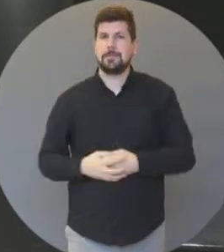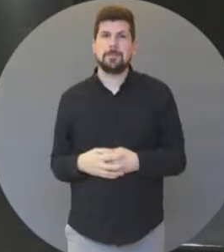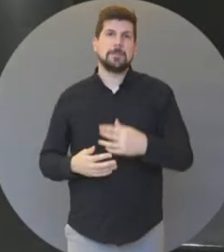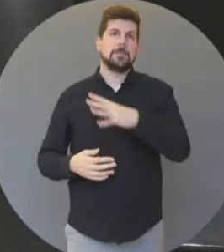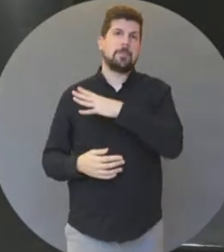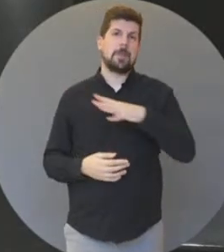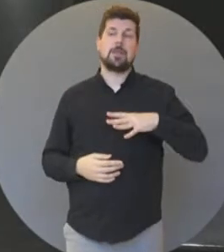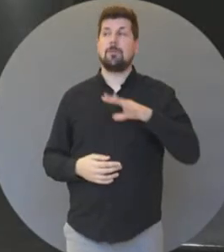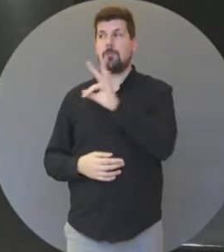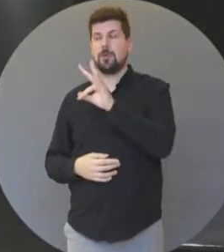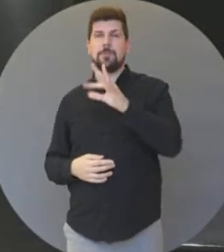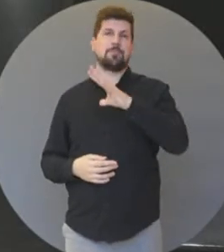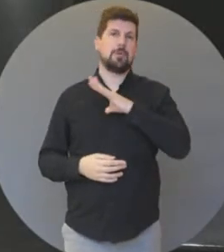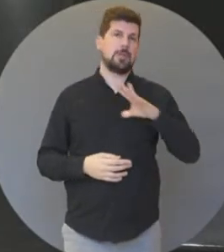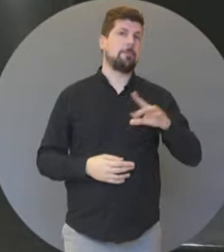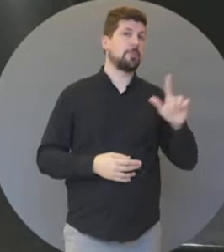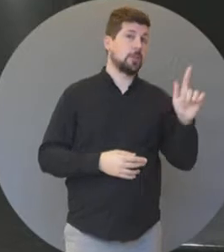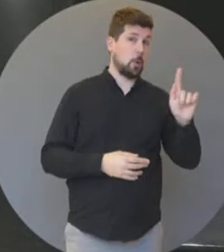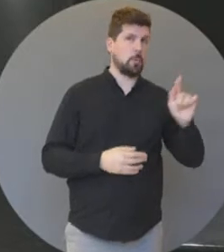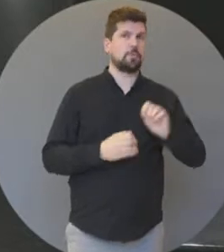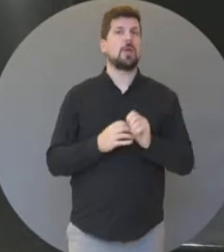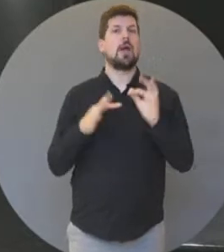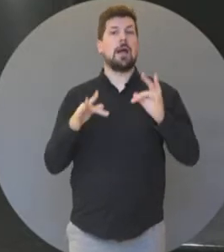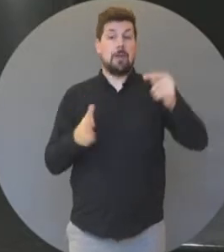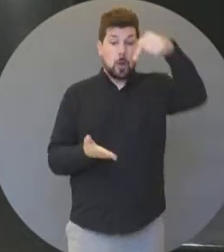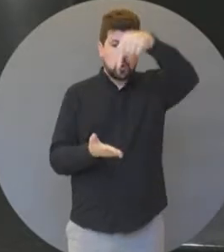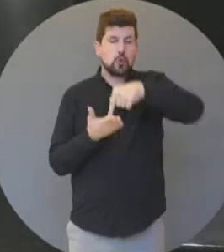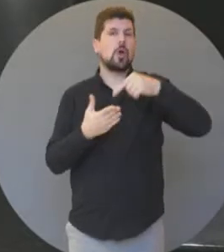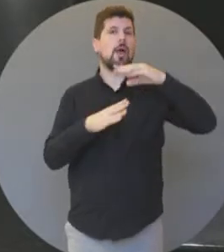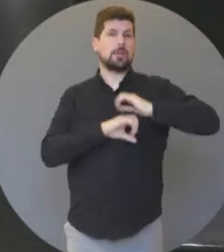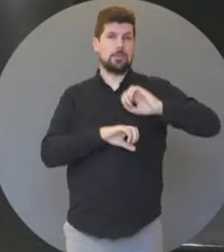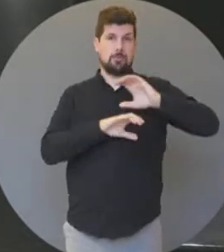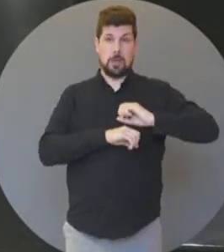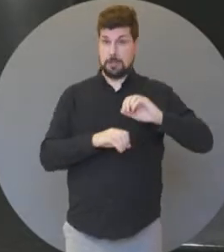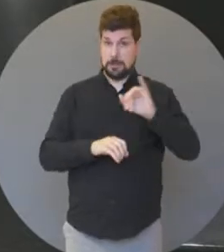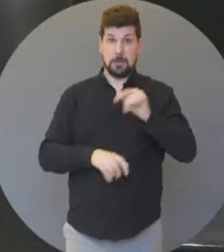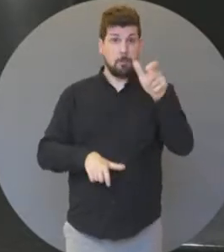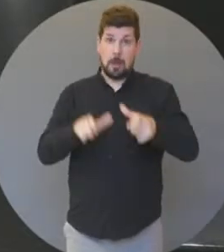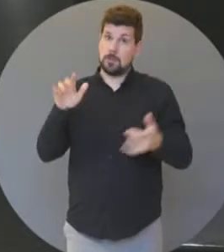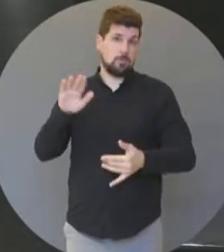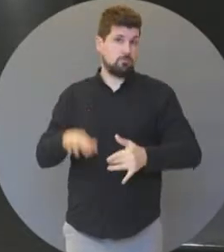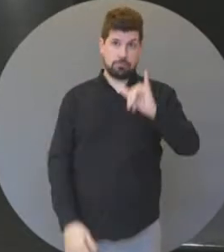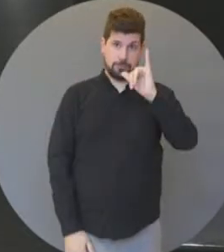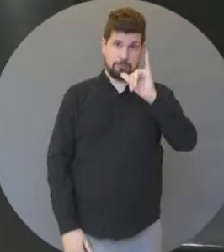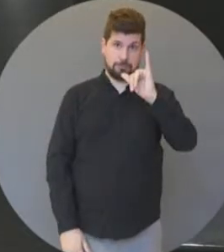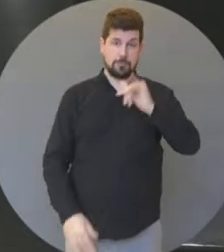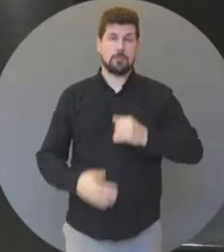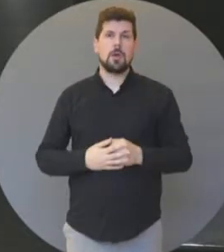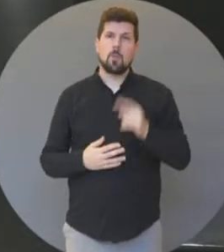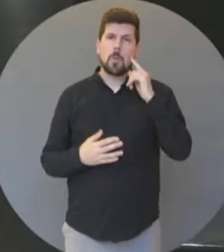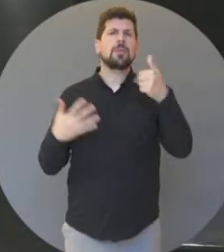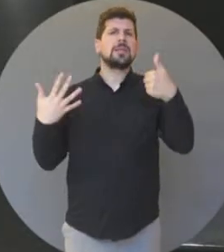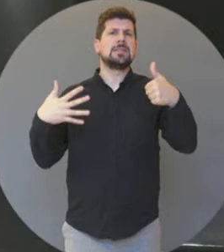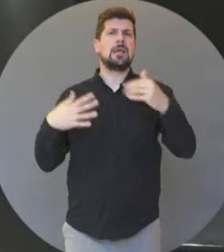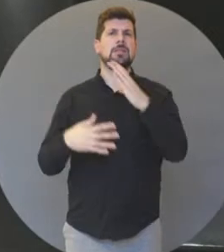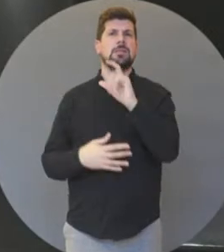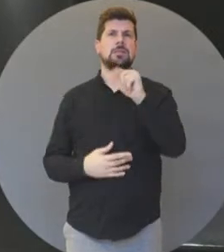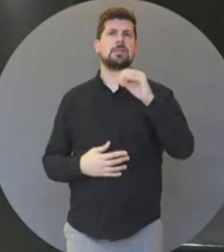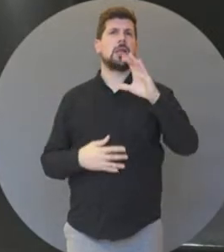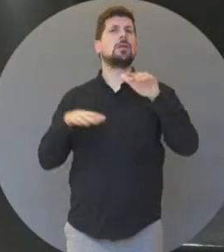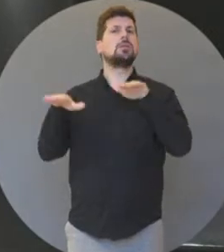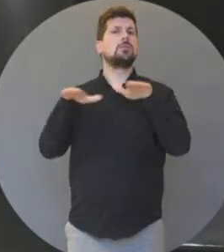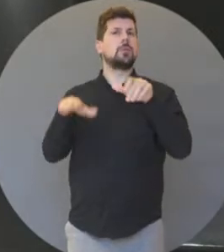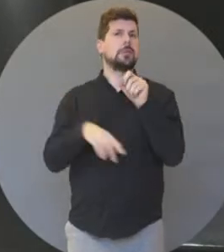Garraud pour Madame Garraud sur les territoires expérimentateurs ce sont ceux qui s'étaient portés volontaires sur les 16 clics et donc je rejoins